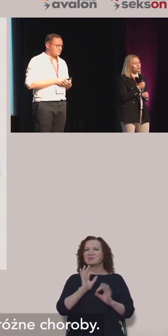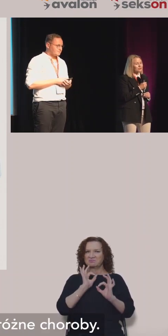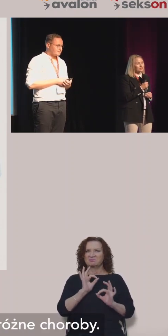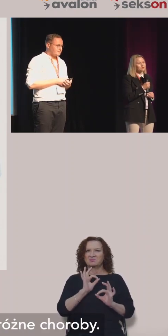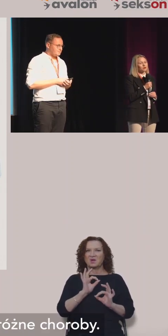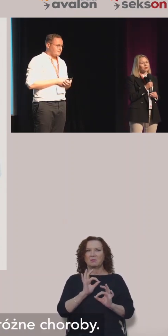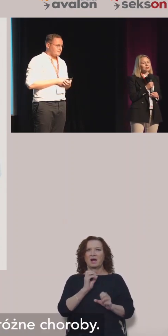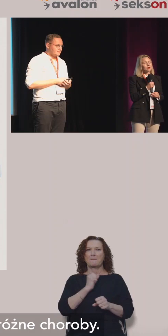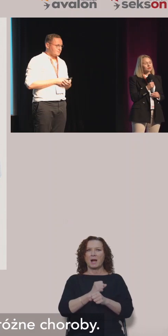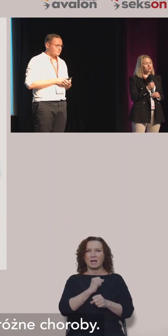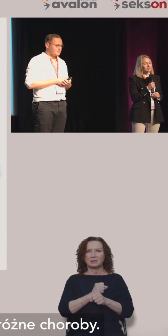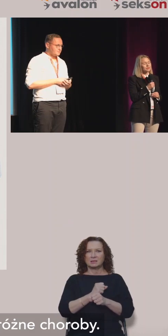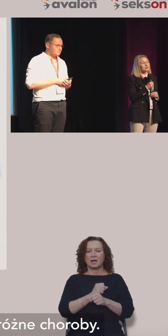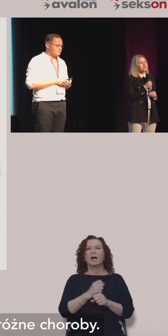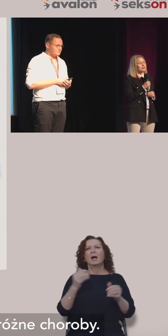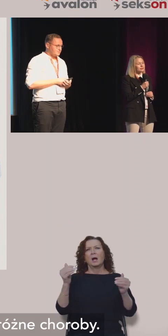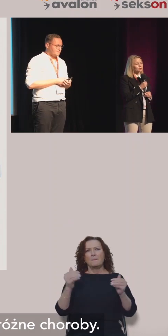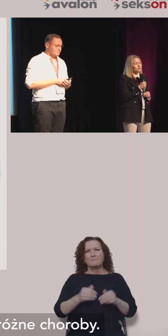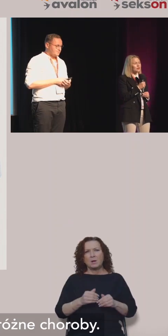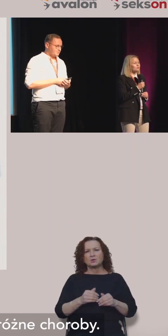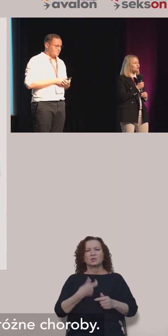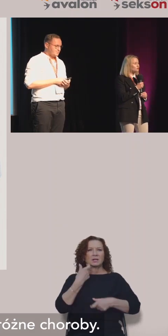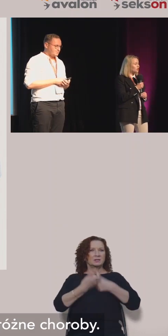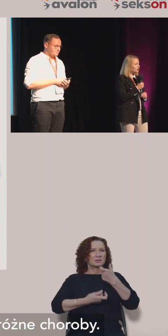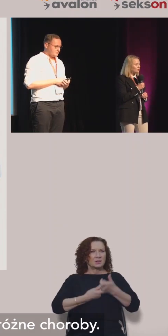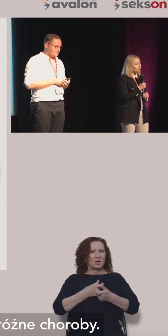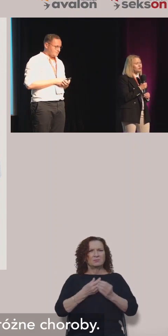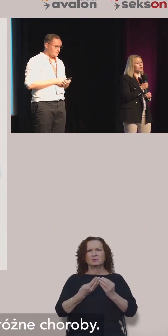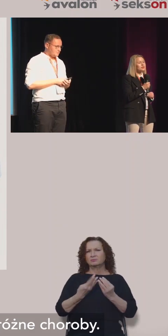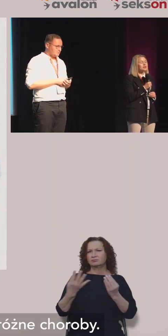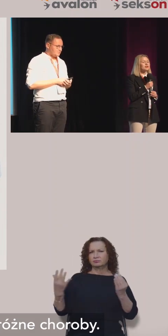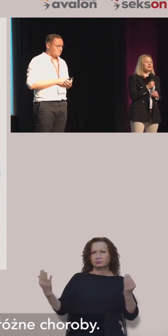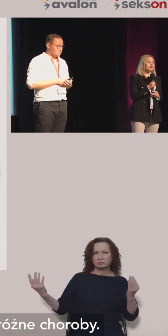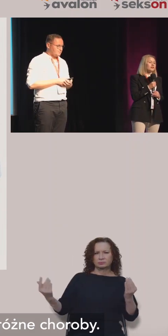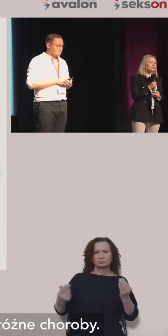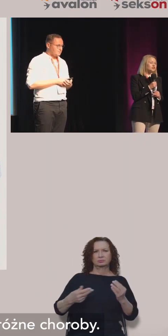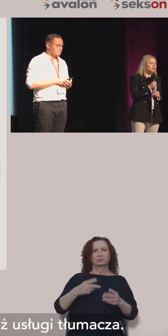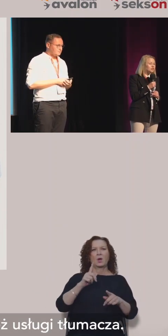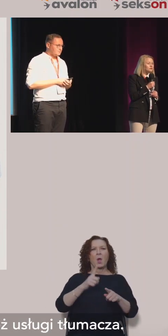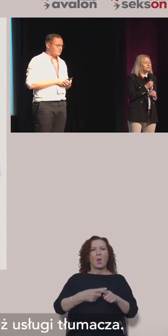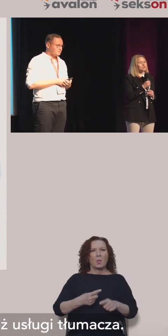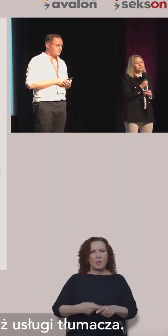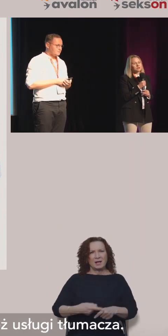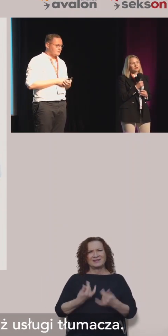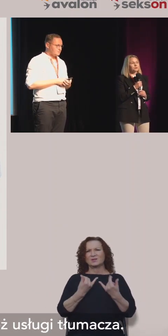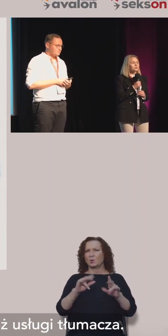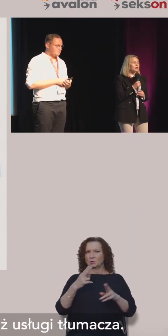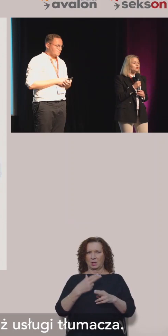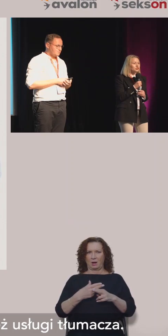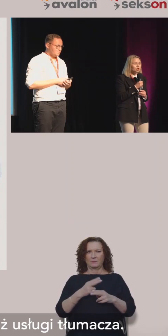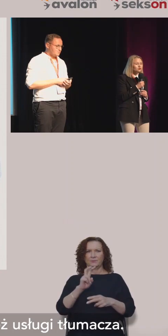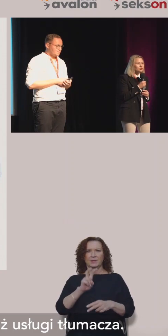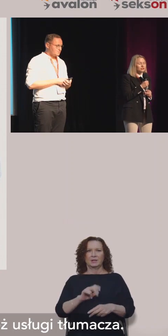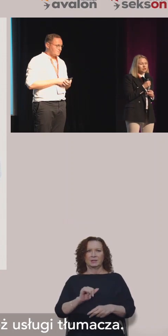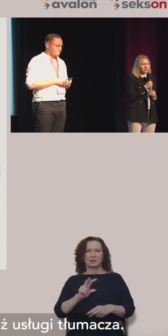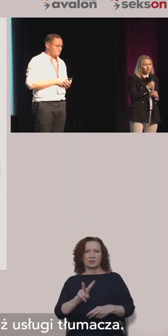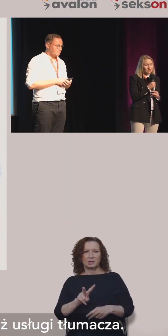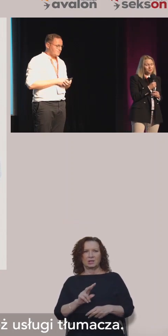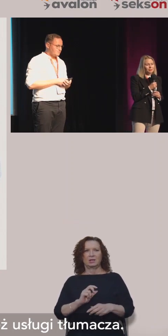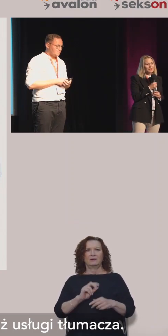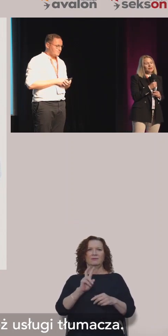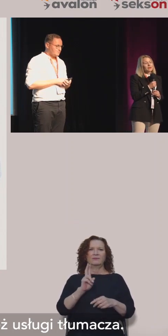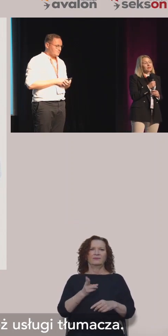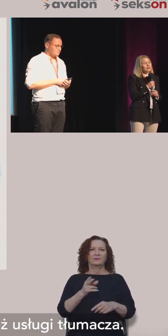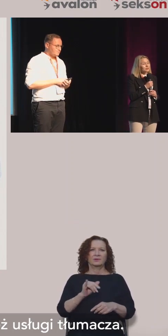można bezpłatnie wykonać cały szereg testów na przeróżne choroby, czy HIV, czy rzeżączka, czy